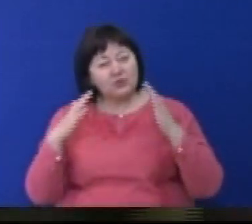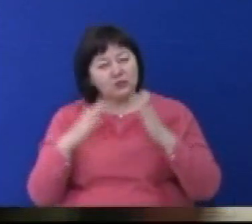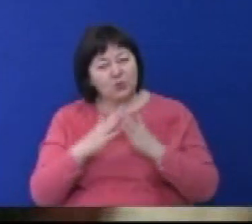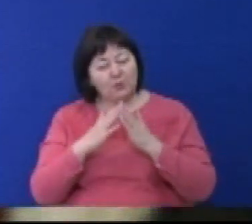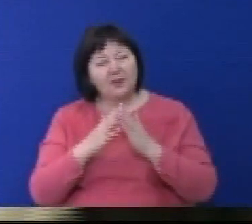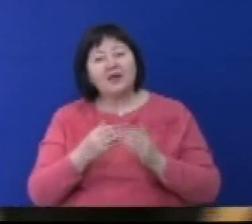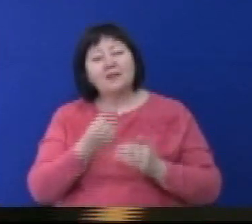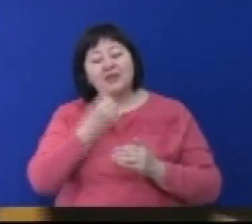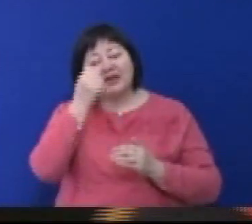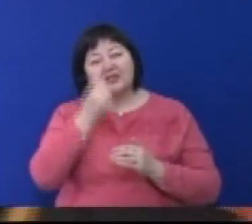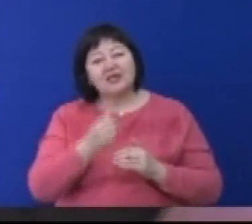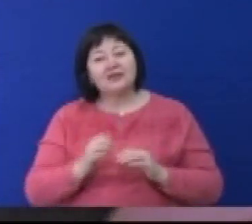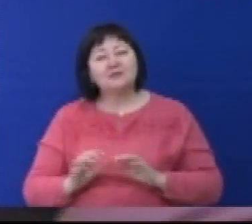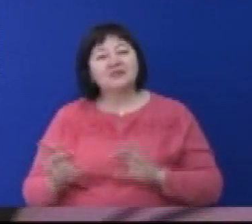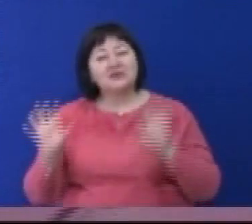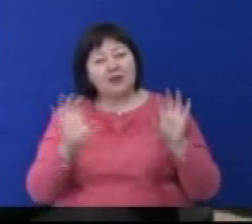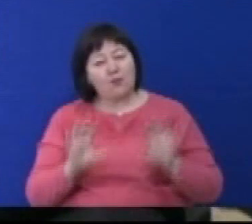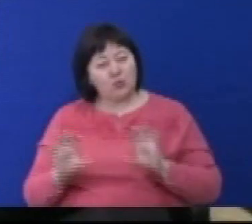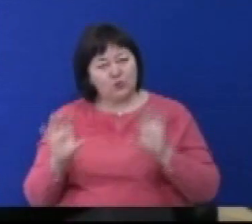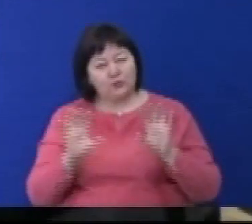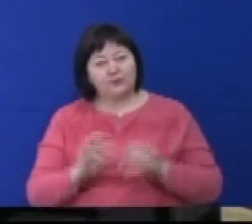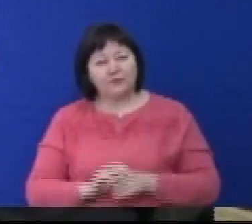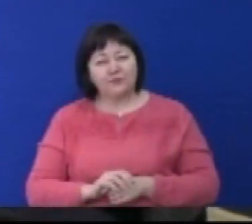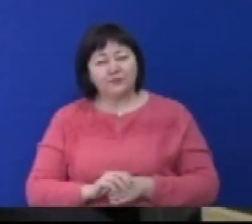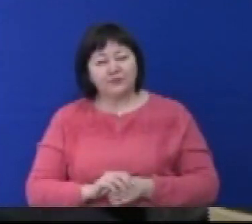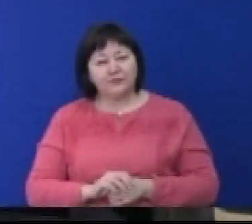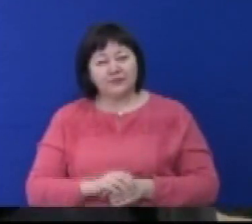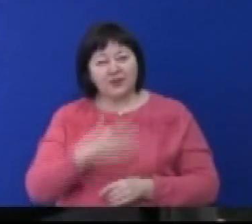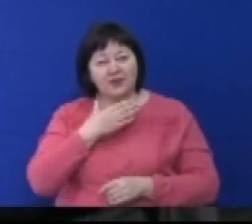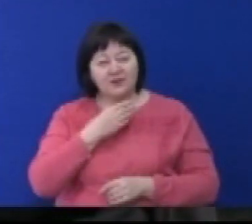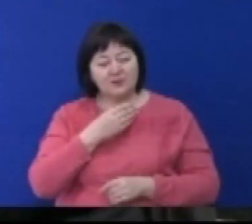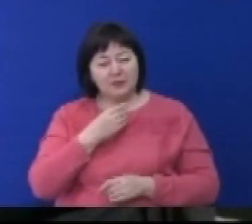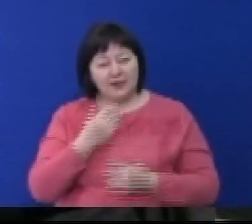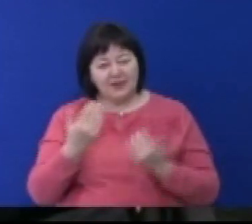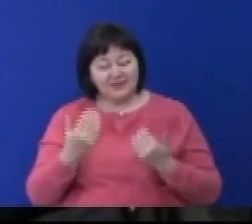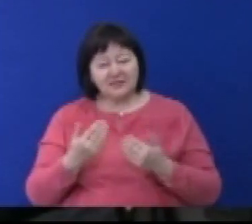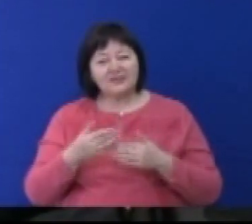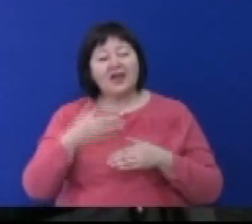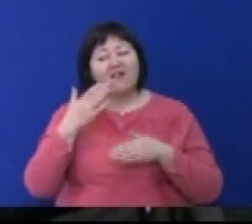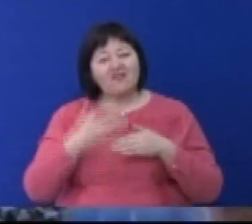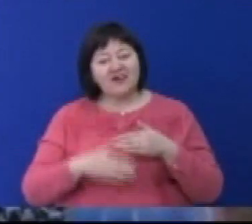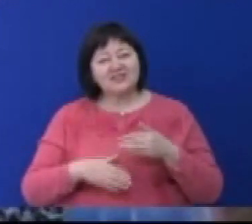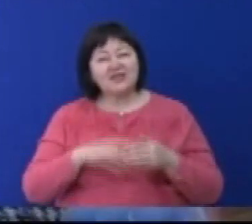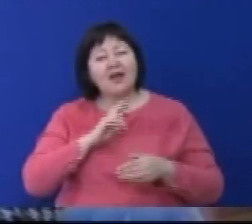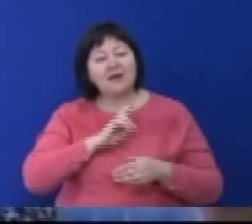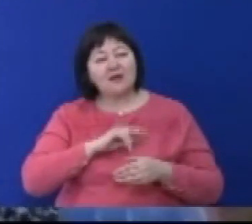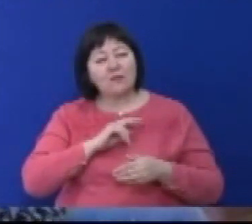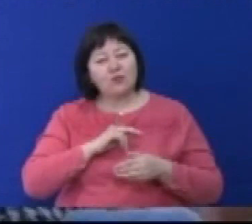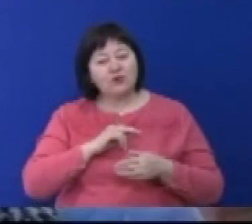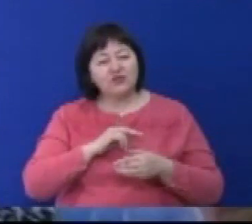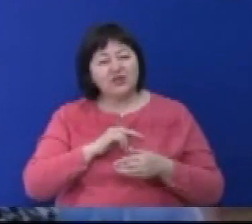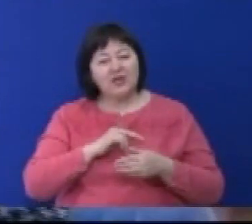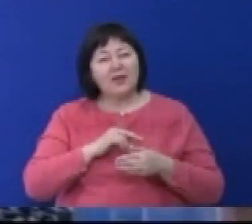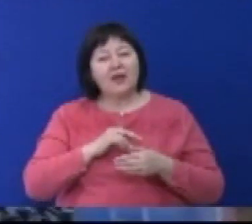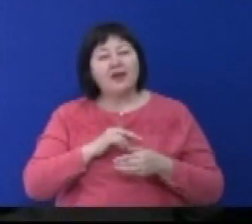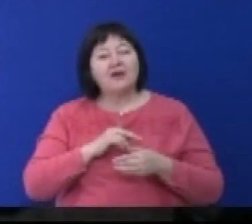Қамқорлық танытқандарыңызға ризашылығымызды білдіреміз. Семейдегі жұмыс сапарының соңында Гүлшара Әбдіқалықова ат басын Ақсай елді